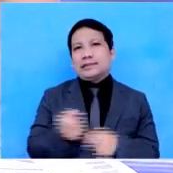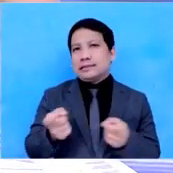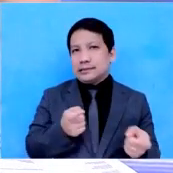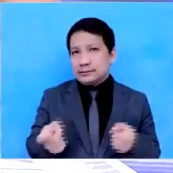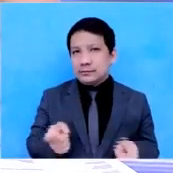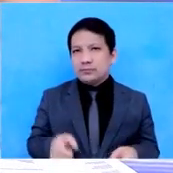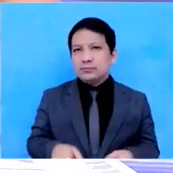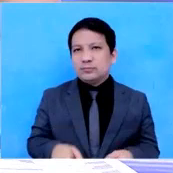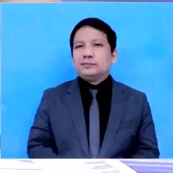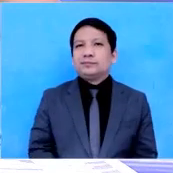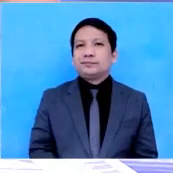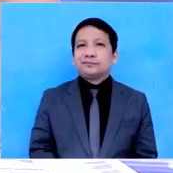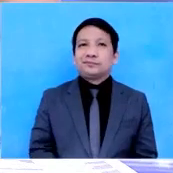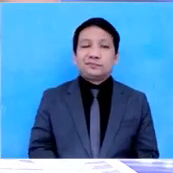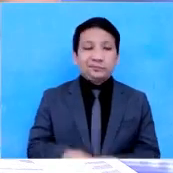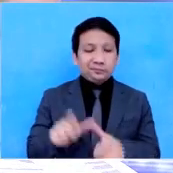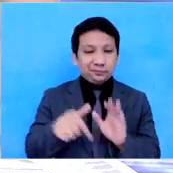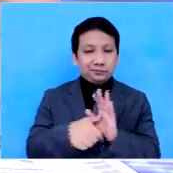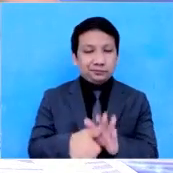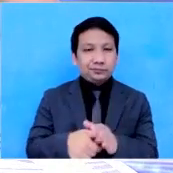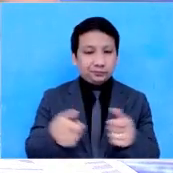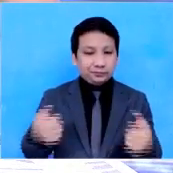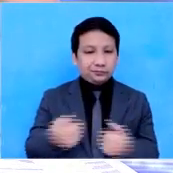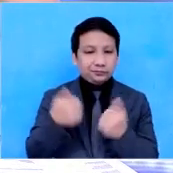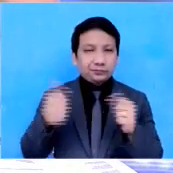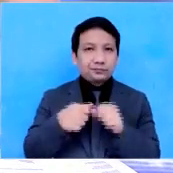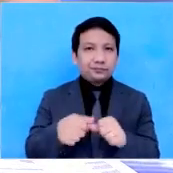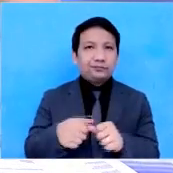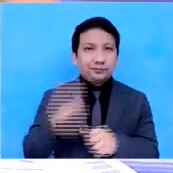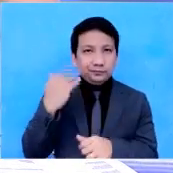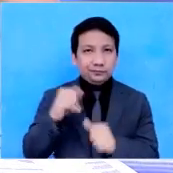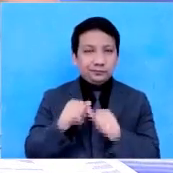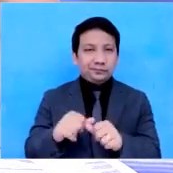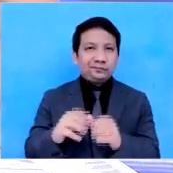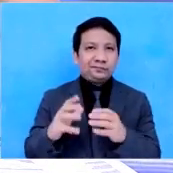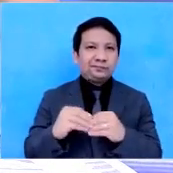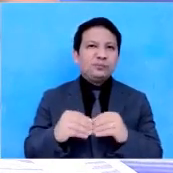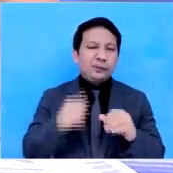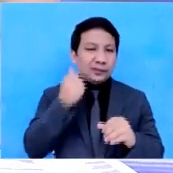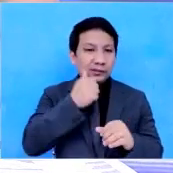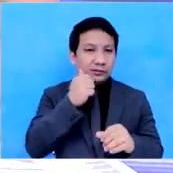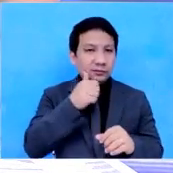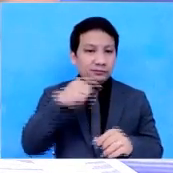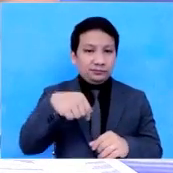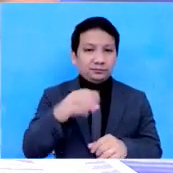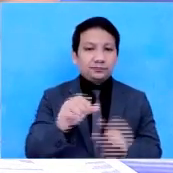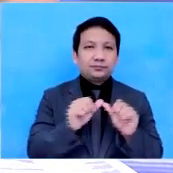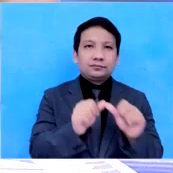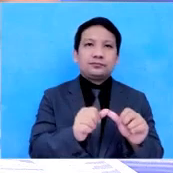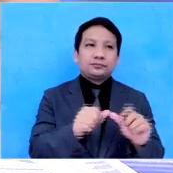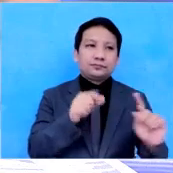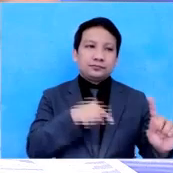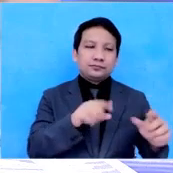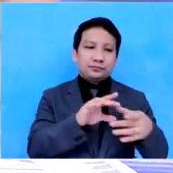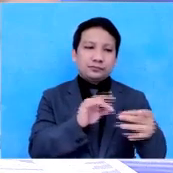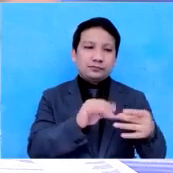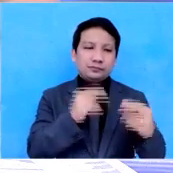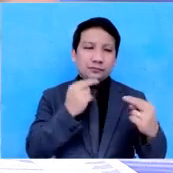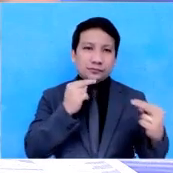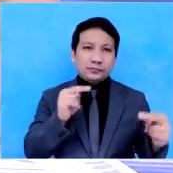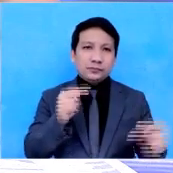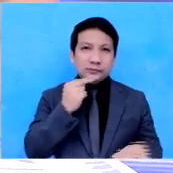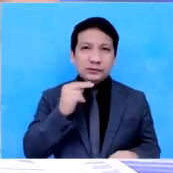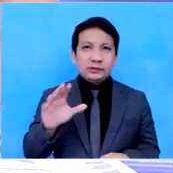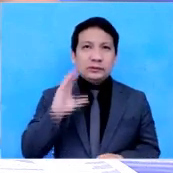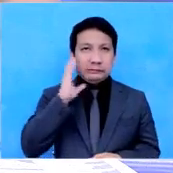mga nadisgrasya dahil dito. Isa sa mga nadali ang isang dalagita sa Quezon City na ikinwento sa News 5 ang